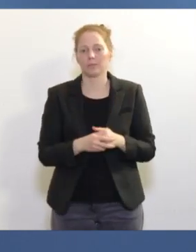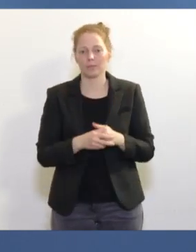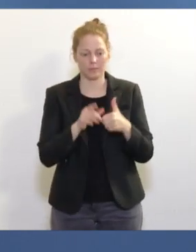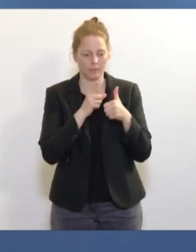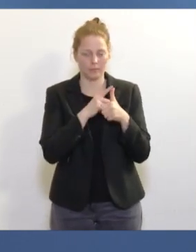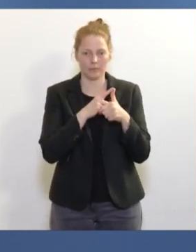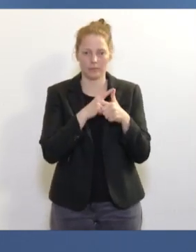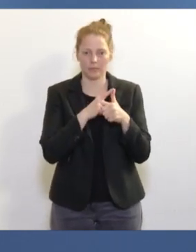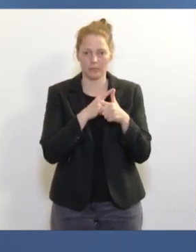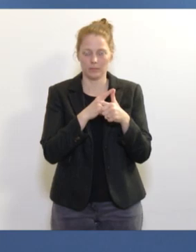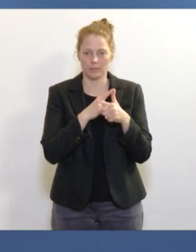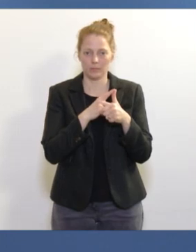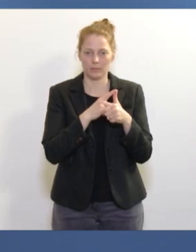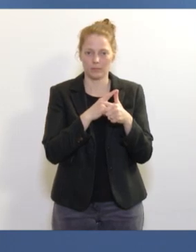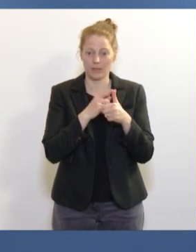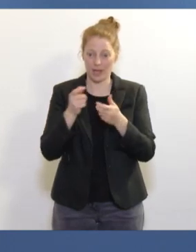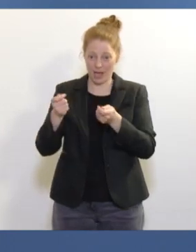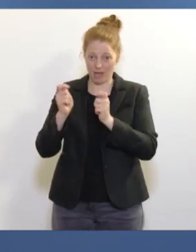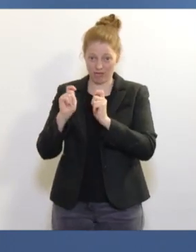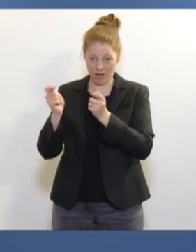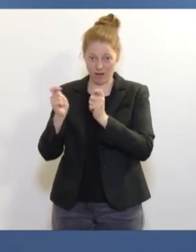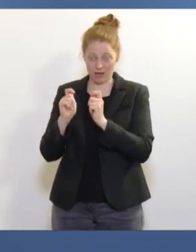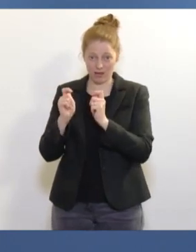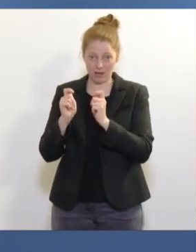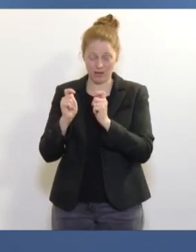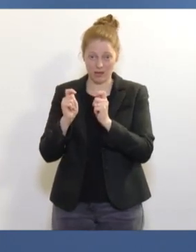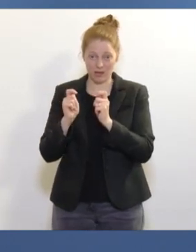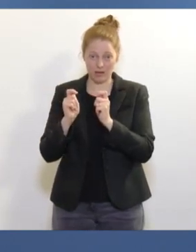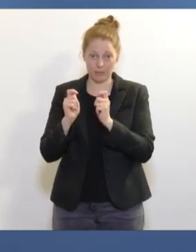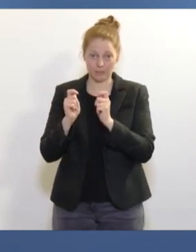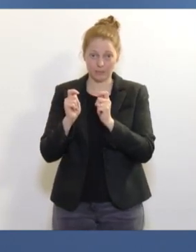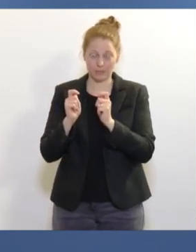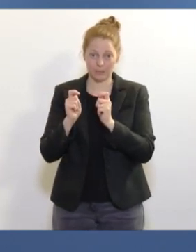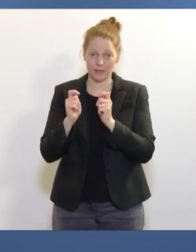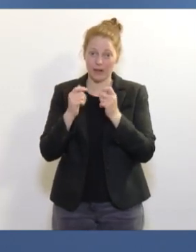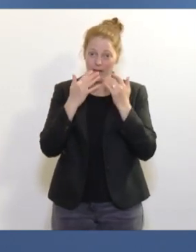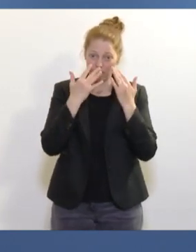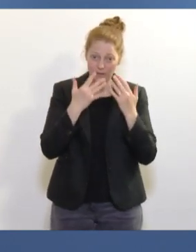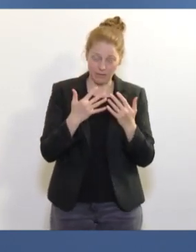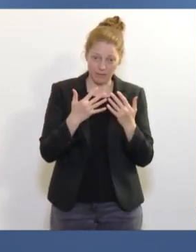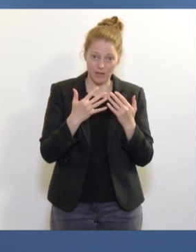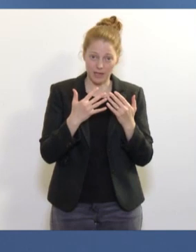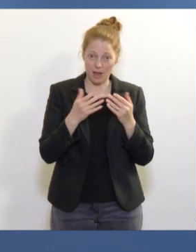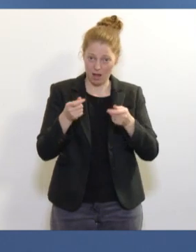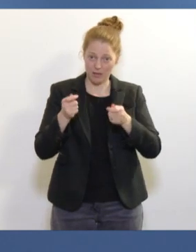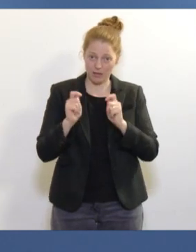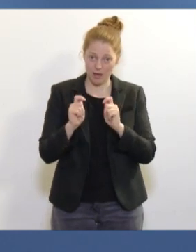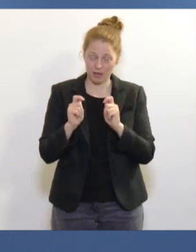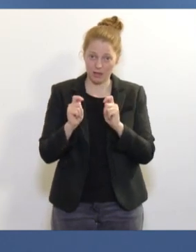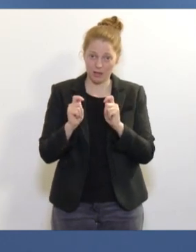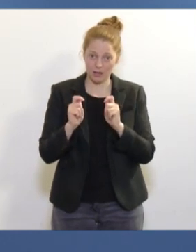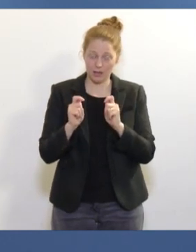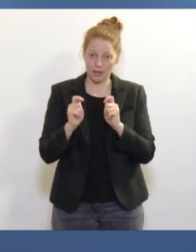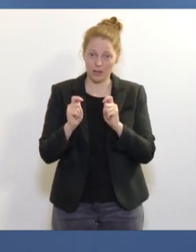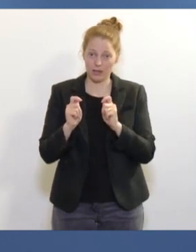als wie viele von den Normanten, ob schon mehr speziell der Irakum sind, respektive schon treteiert gesehen,